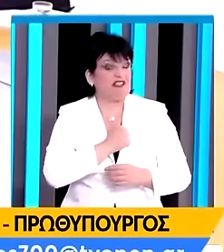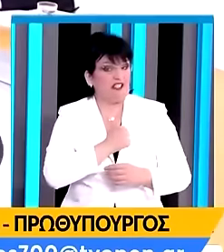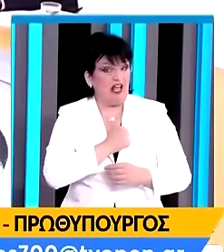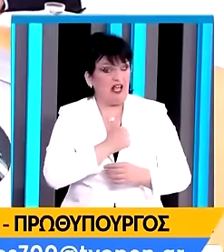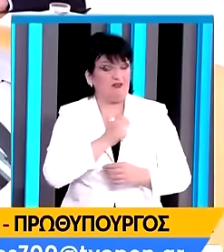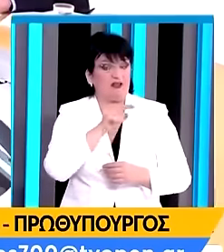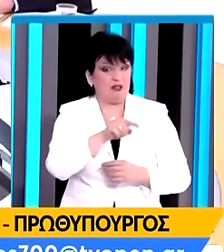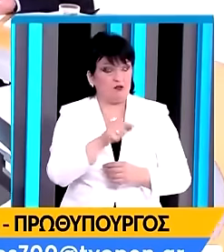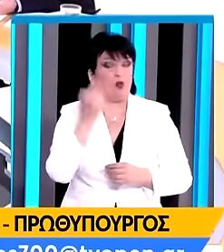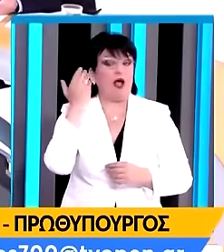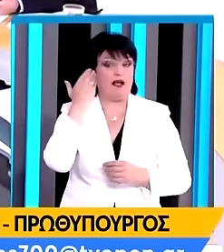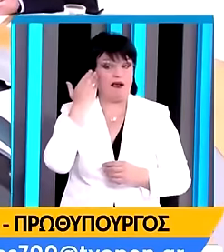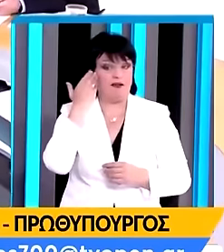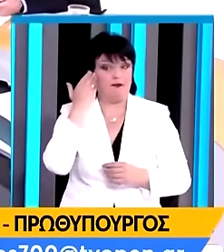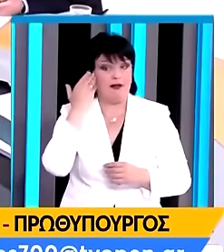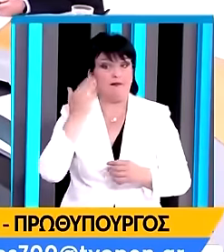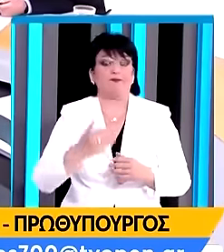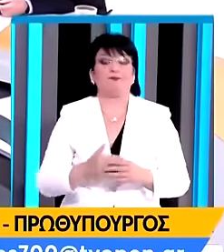η ακρίβεια,